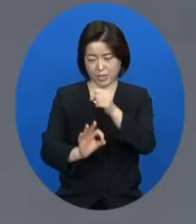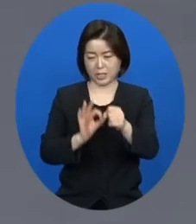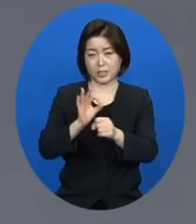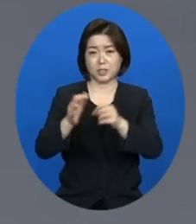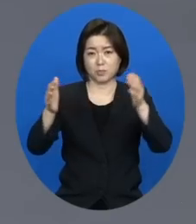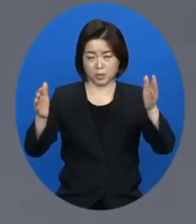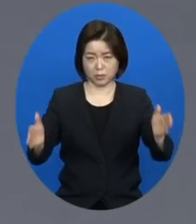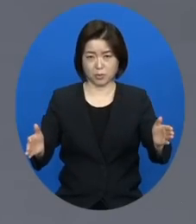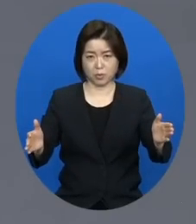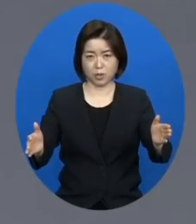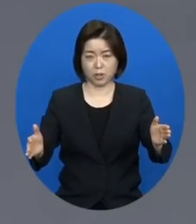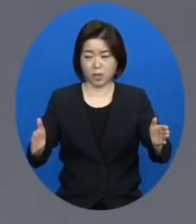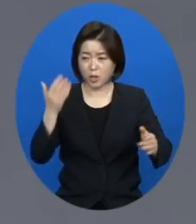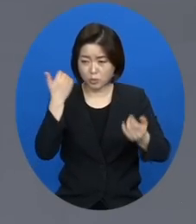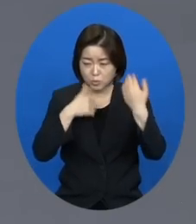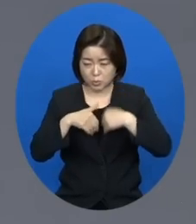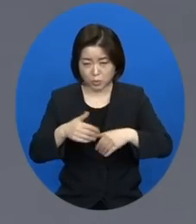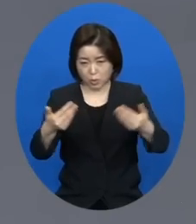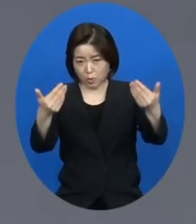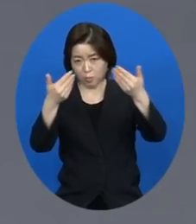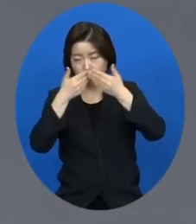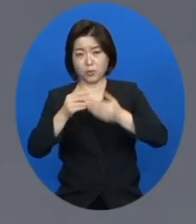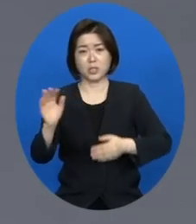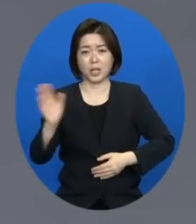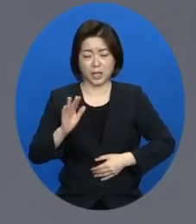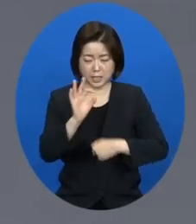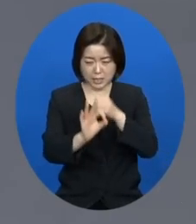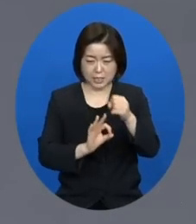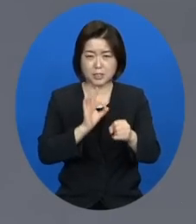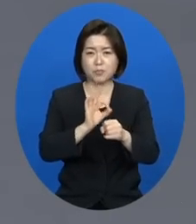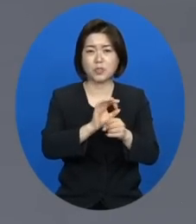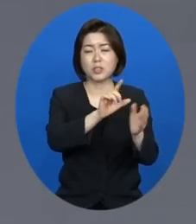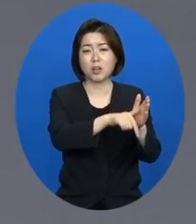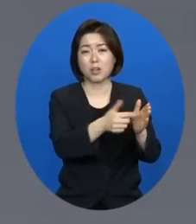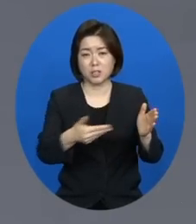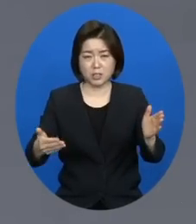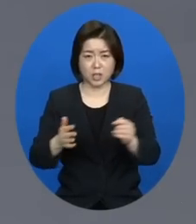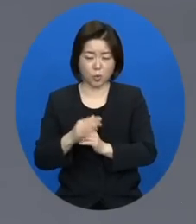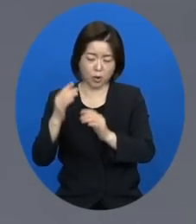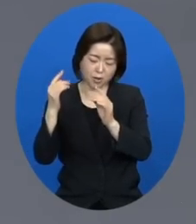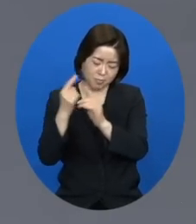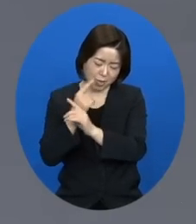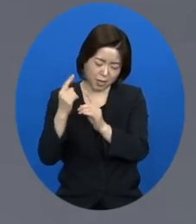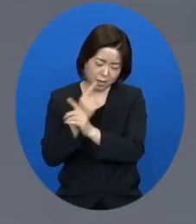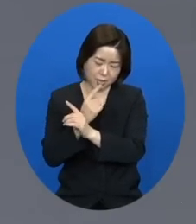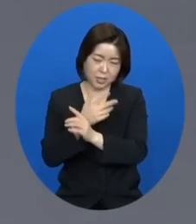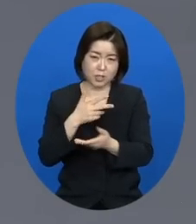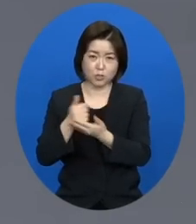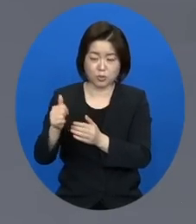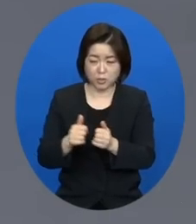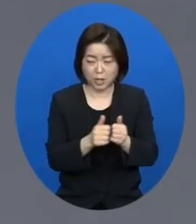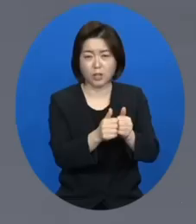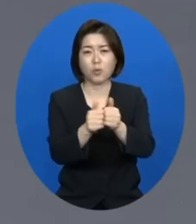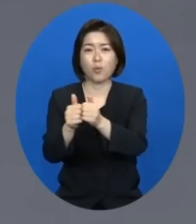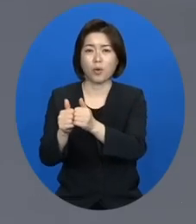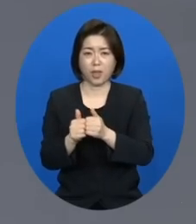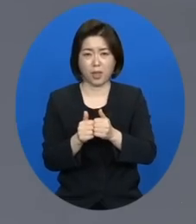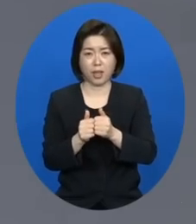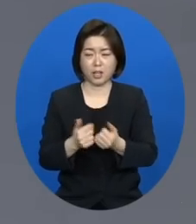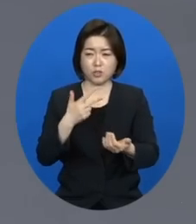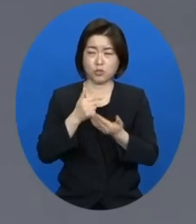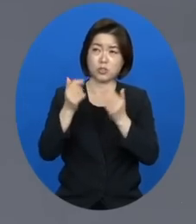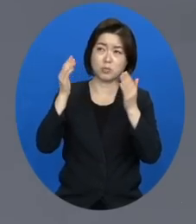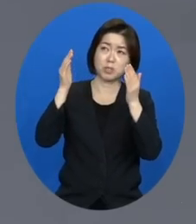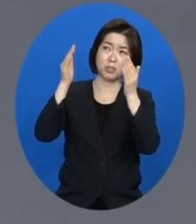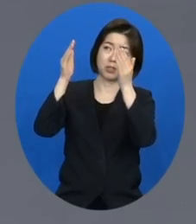10년의 세월 아무도 주목하지 않았던 그 10년의 세월을 매일 주님과 동행하며 주님을